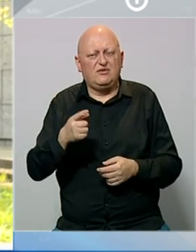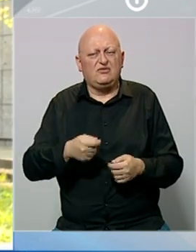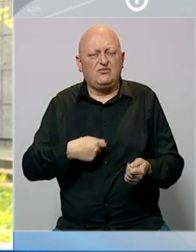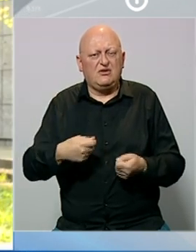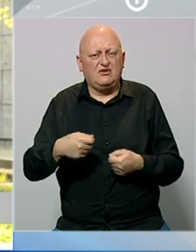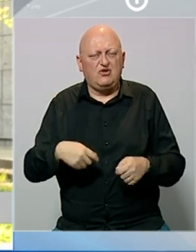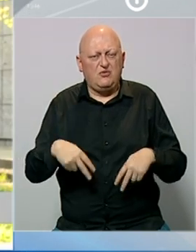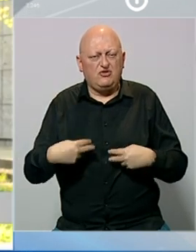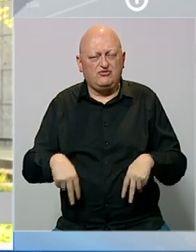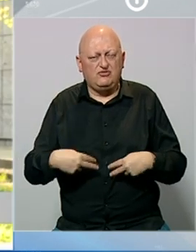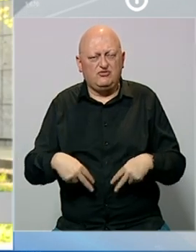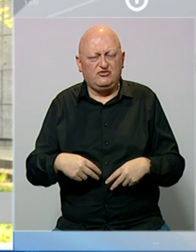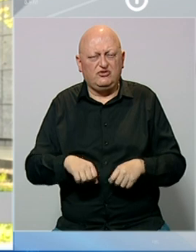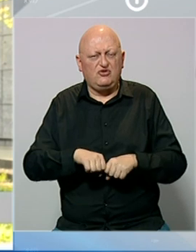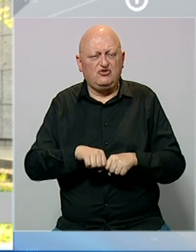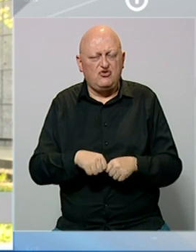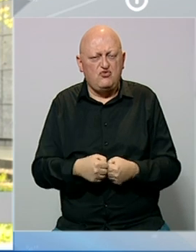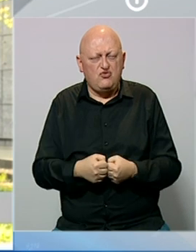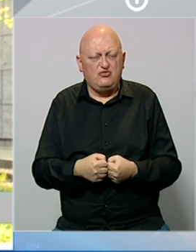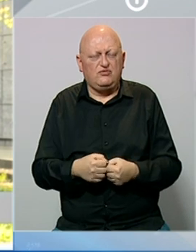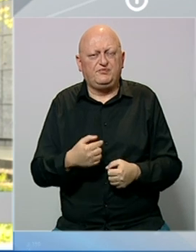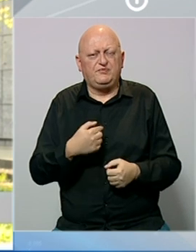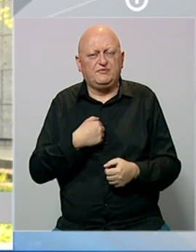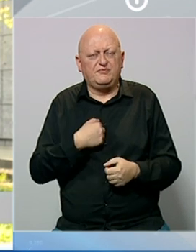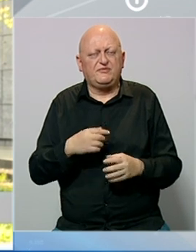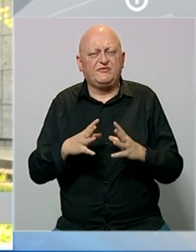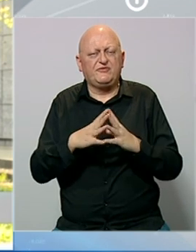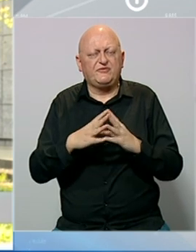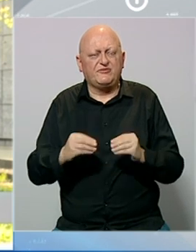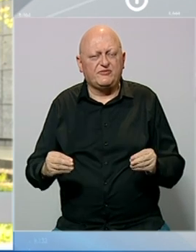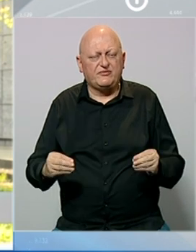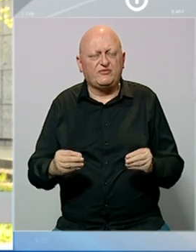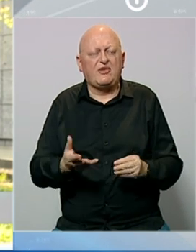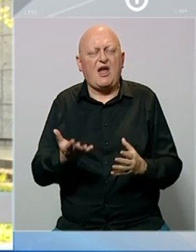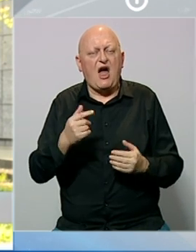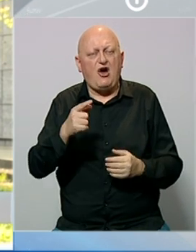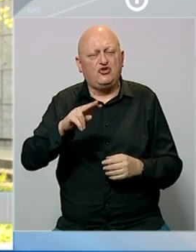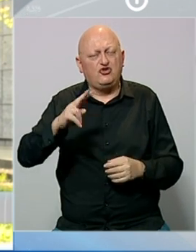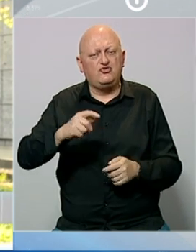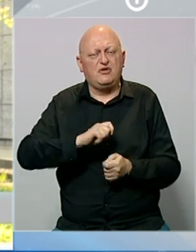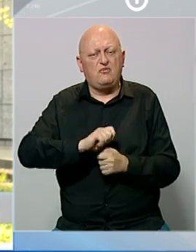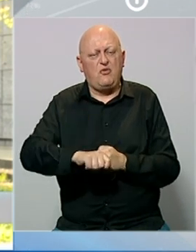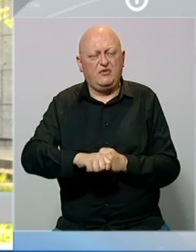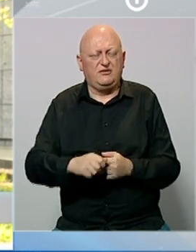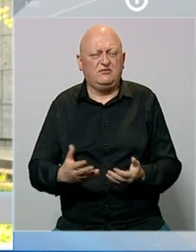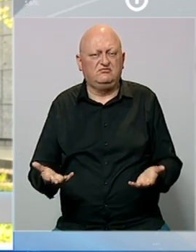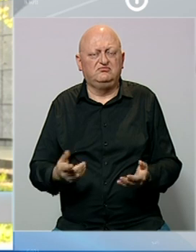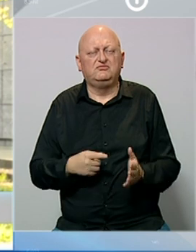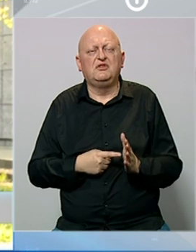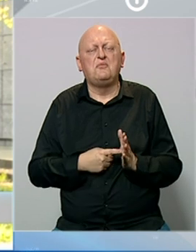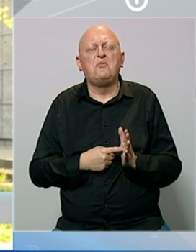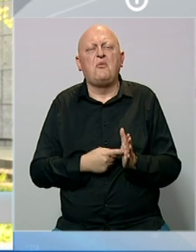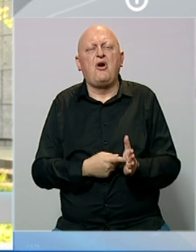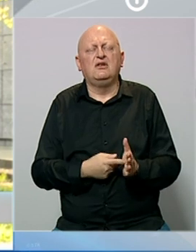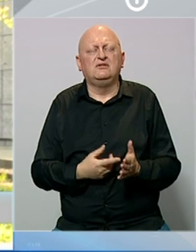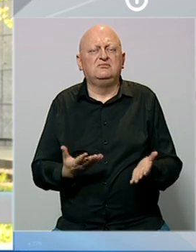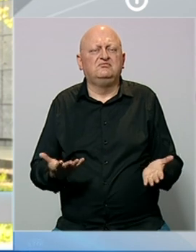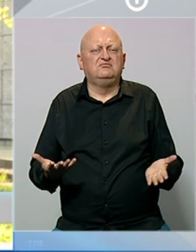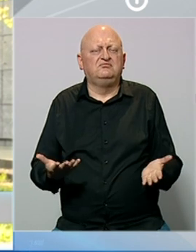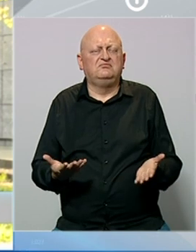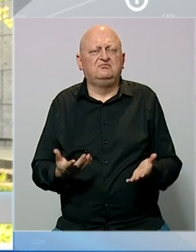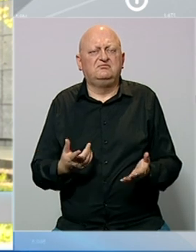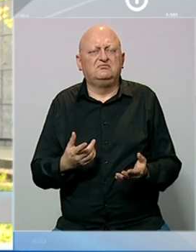proizvodnja straha, ugroženosti. Mi ćemo nestati ako oni drugi pobjede. Pokazala se, rekla bih,